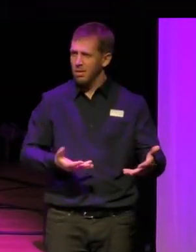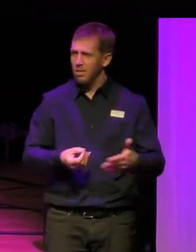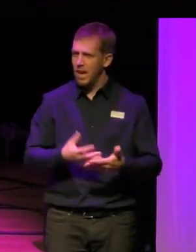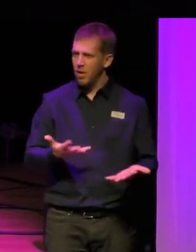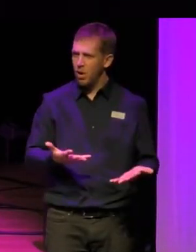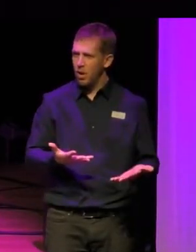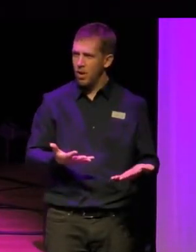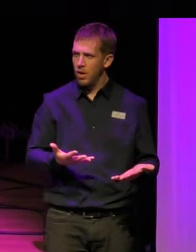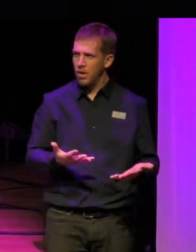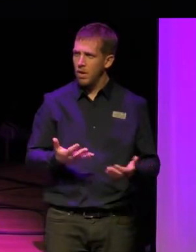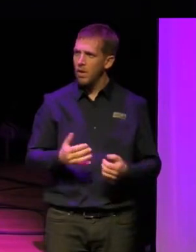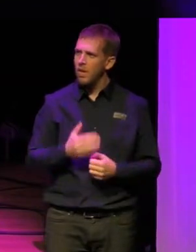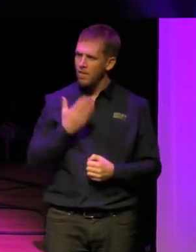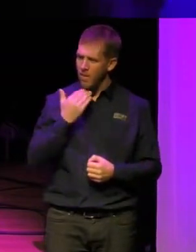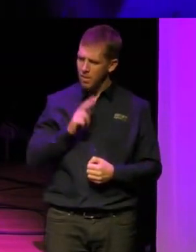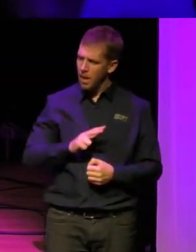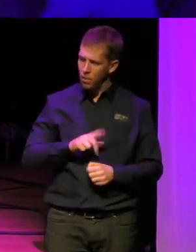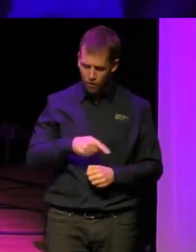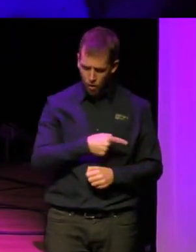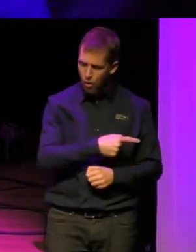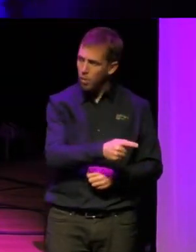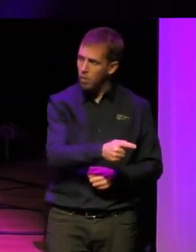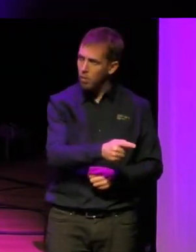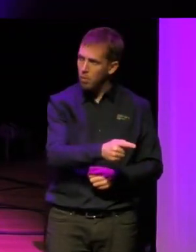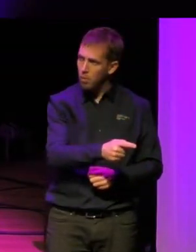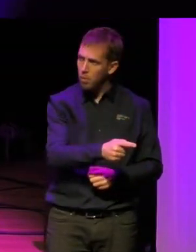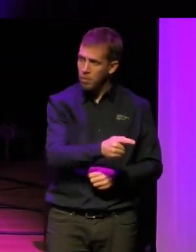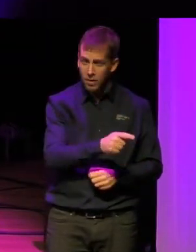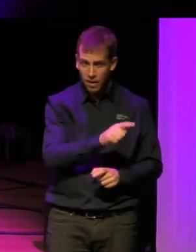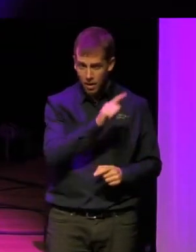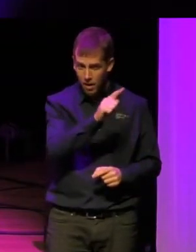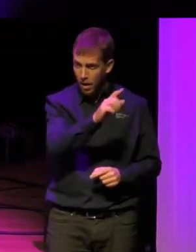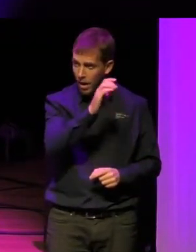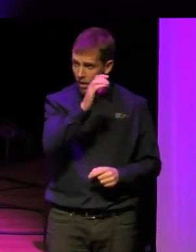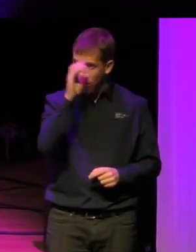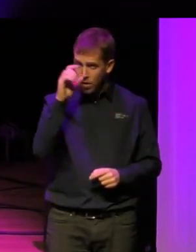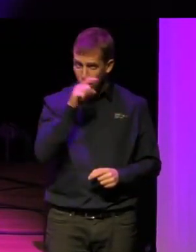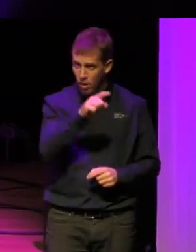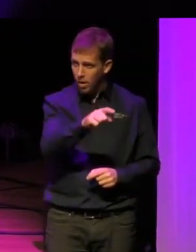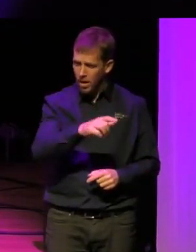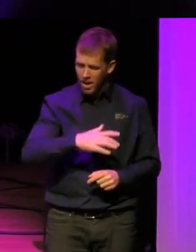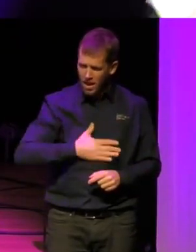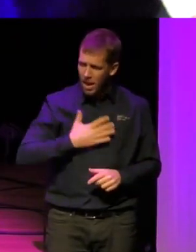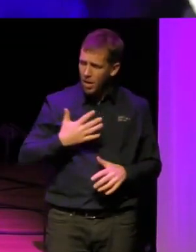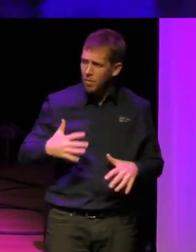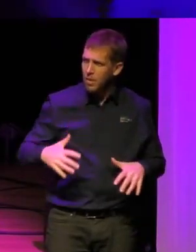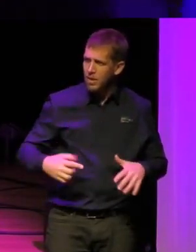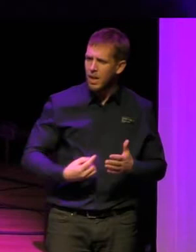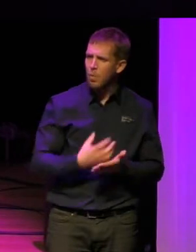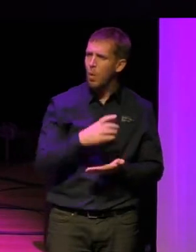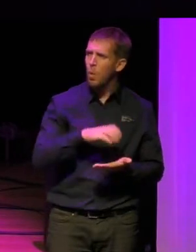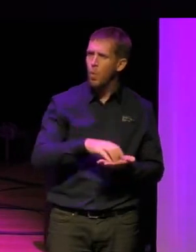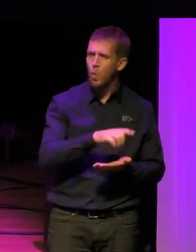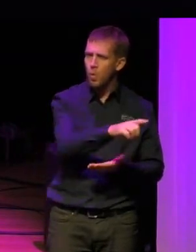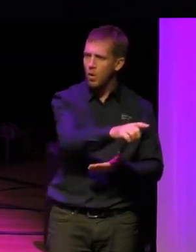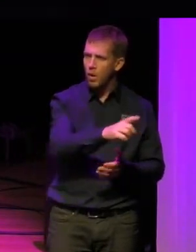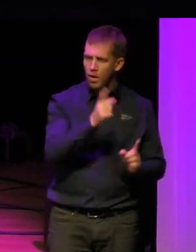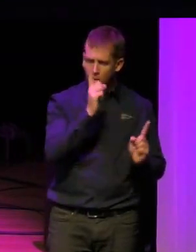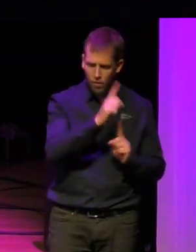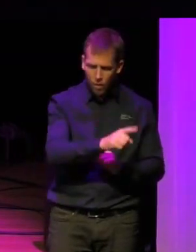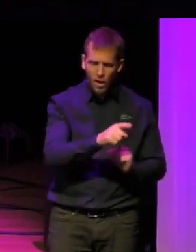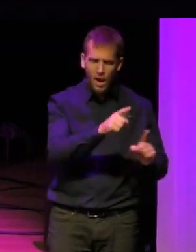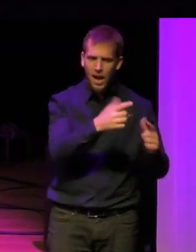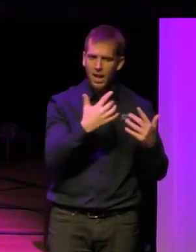Varje dag vaknar Afghanistan till blod och död. Och varje dag vaknar Sverige